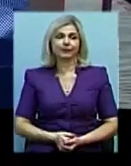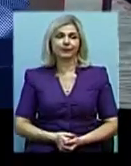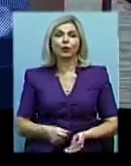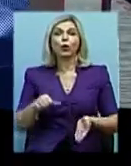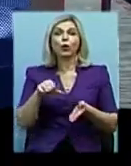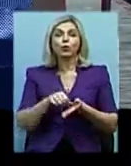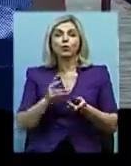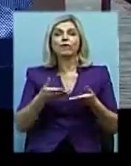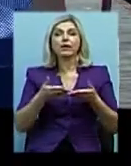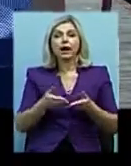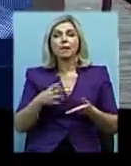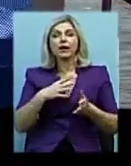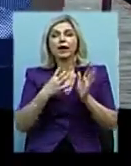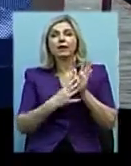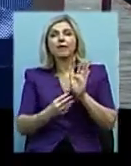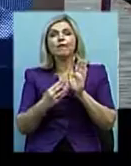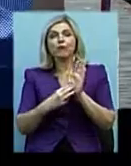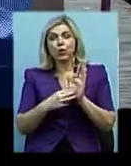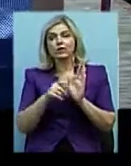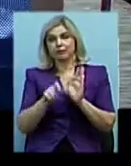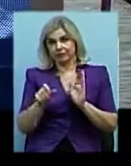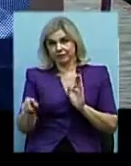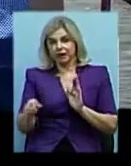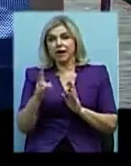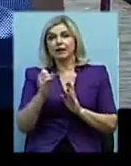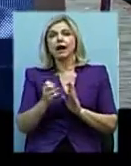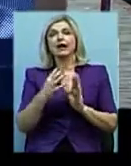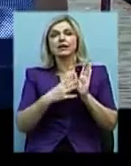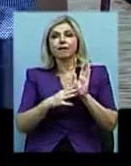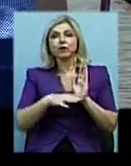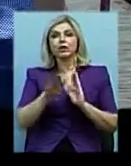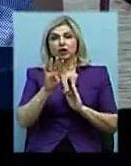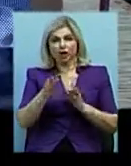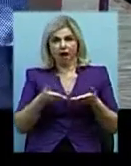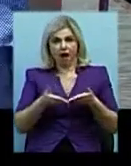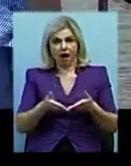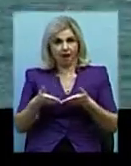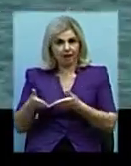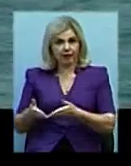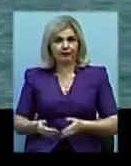Участь у регаті взяло 98 учасників на 94 яхтах.